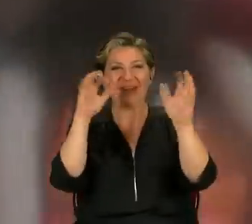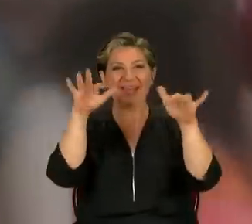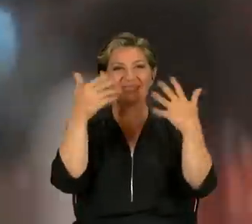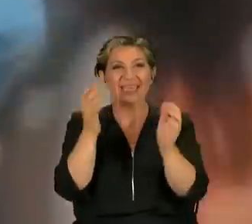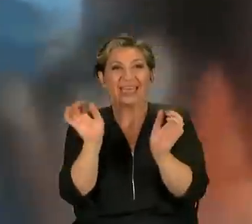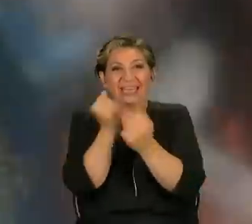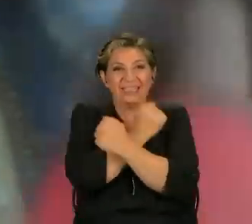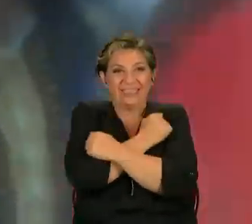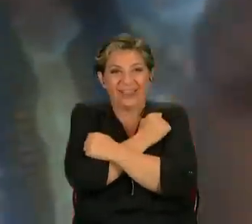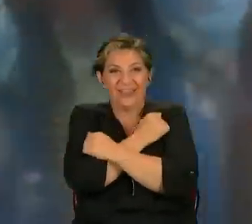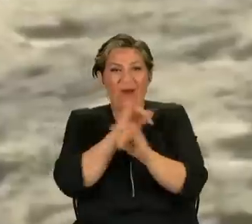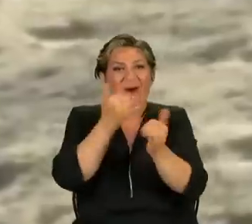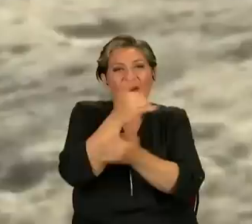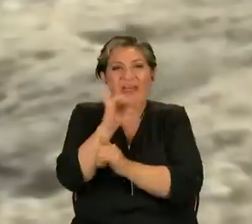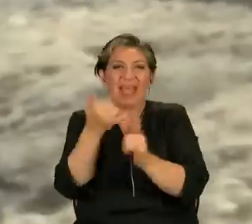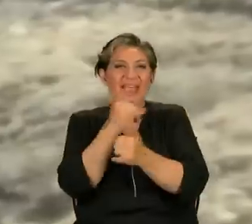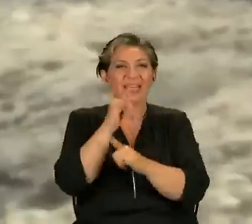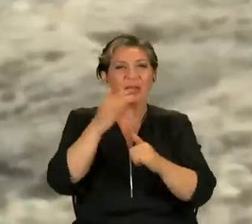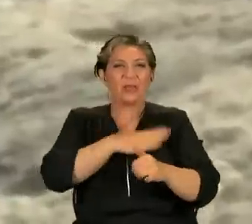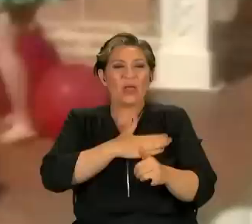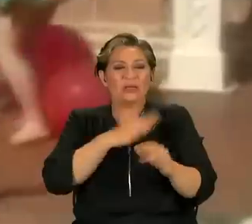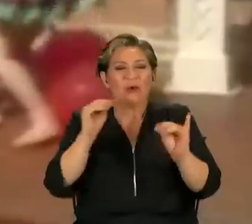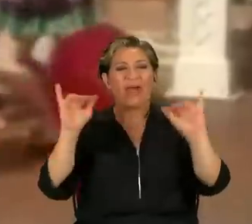Kıvrak, kıvrak.